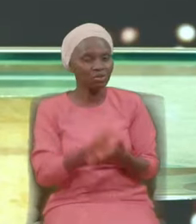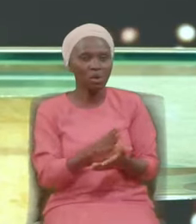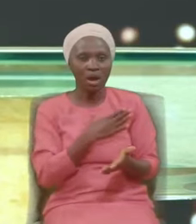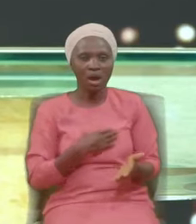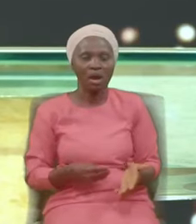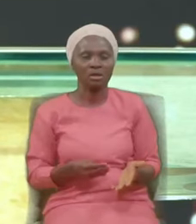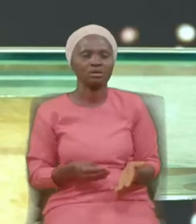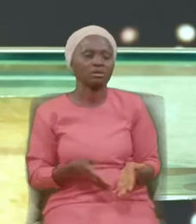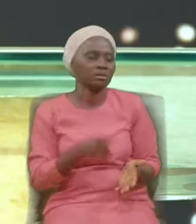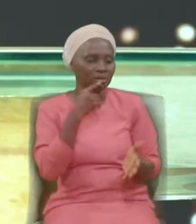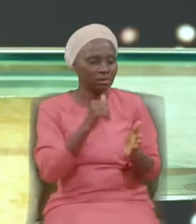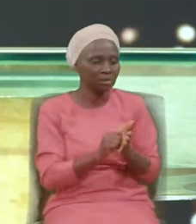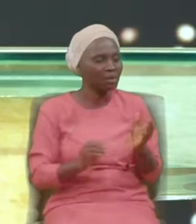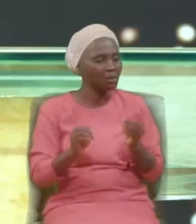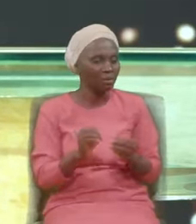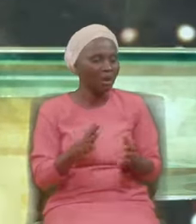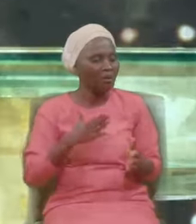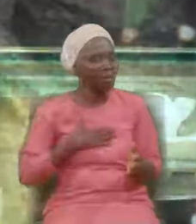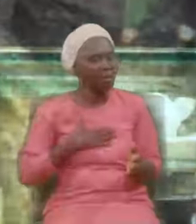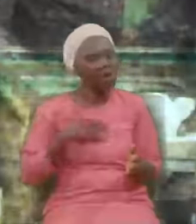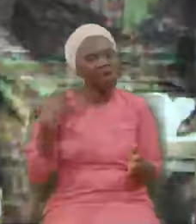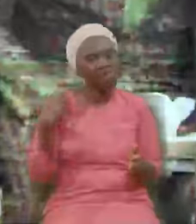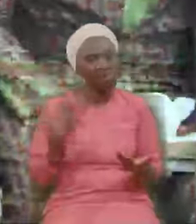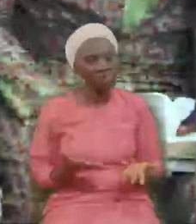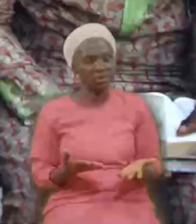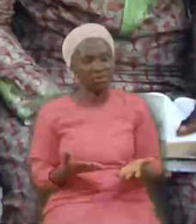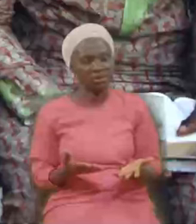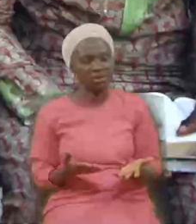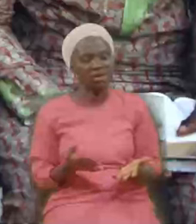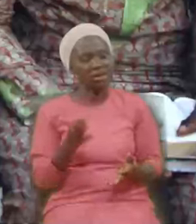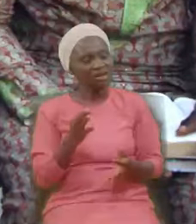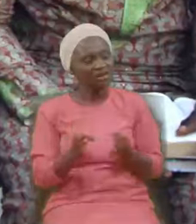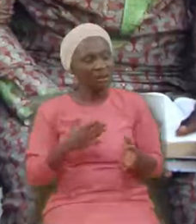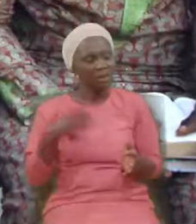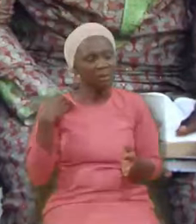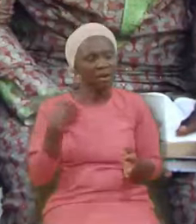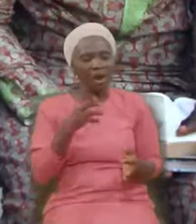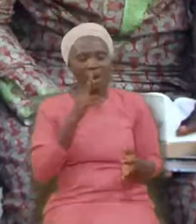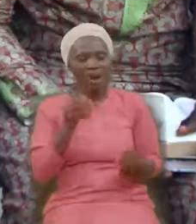si mon maître était auprès du prophète qui est à Samarie,